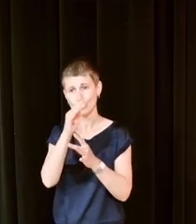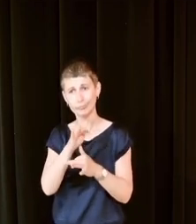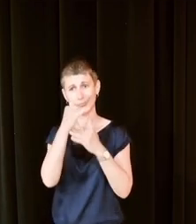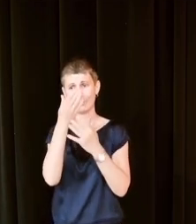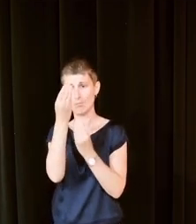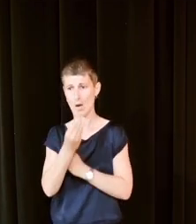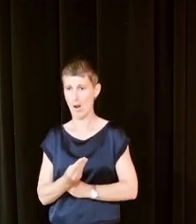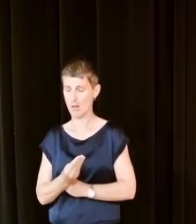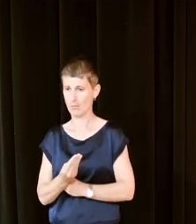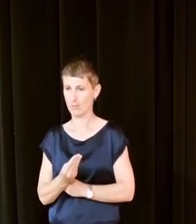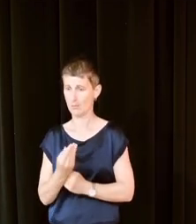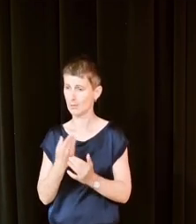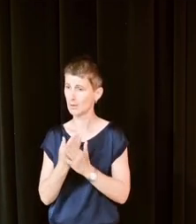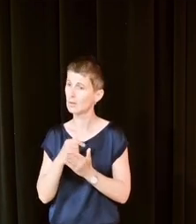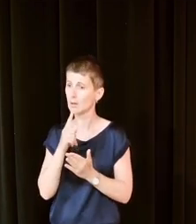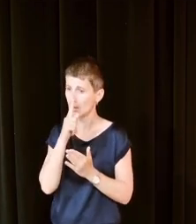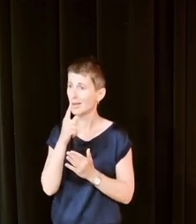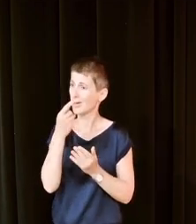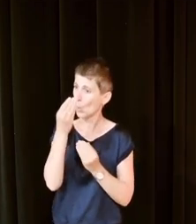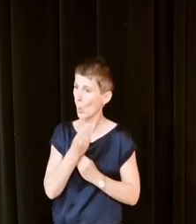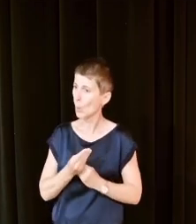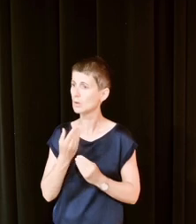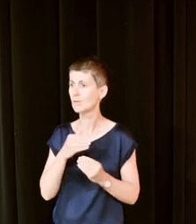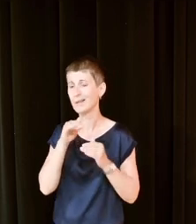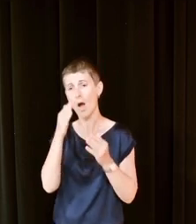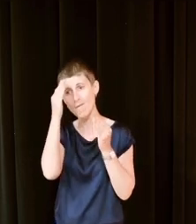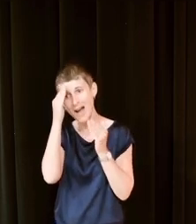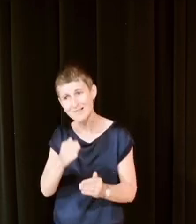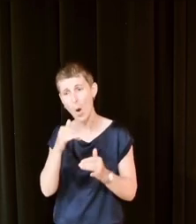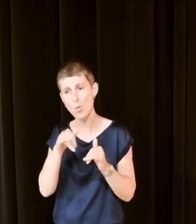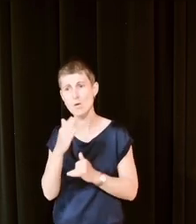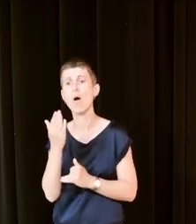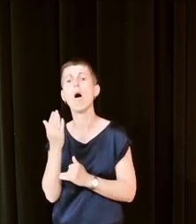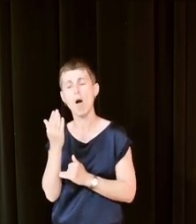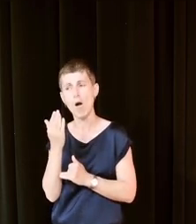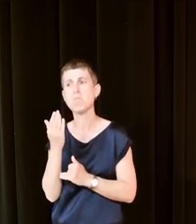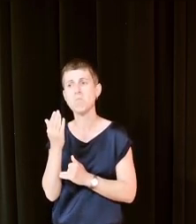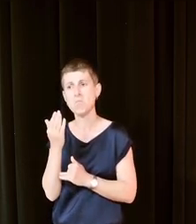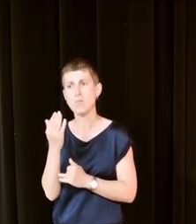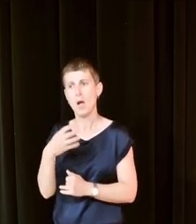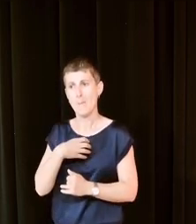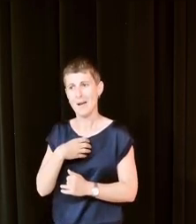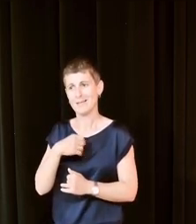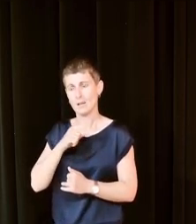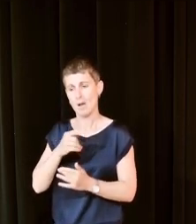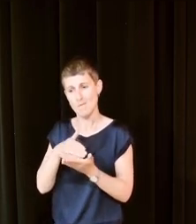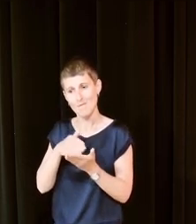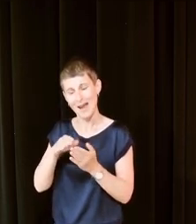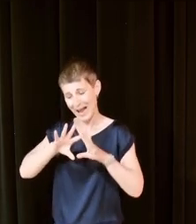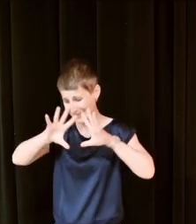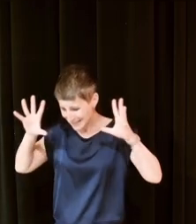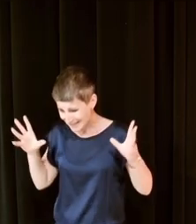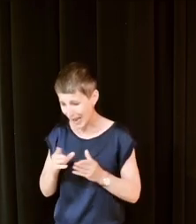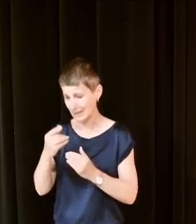schaffen kann verwendet werden, um die vertrauten Rollen beizubehalten und es dem Patienten zu ermöglichen, sich weiterhin als ganze Person